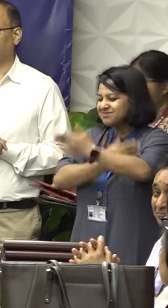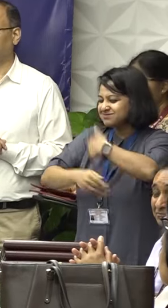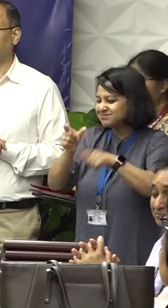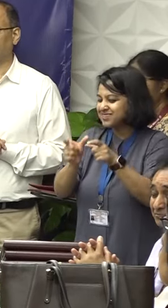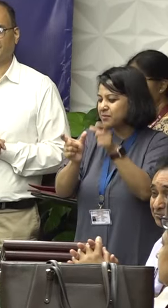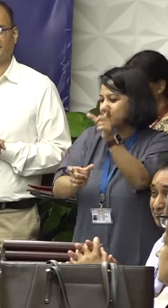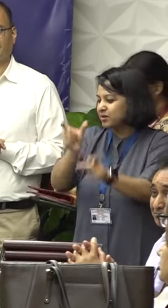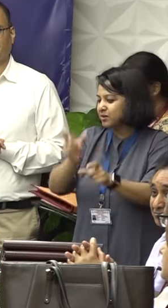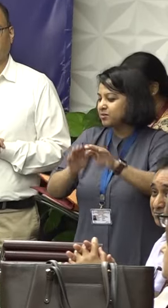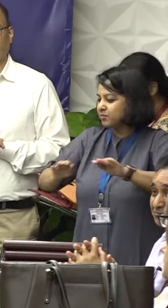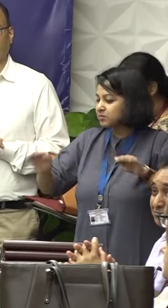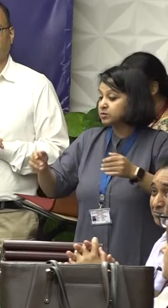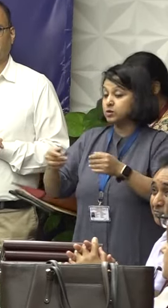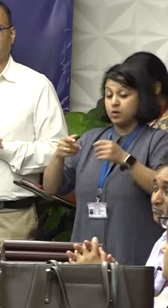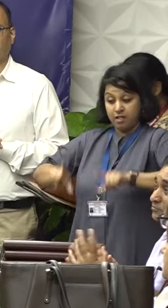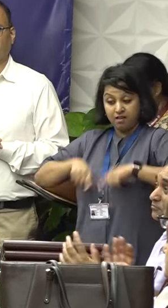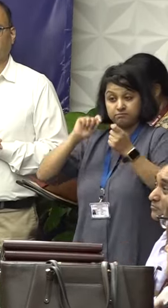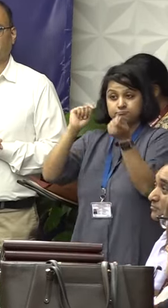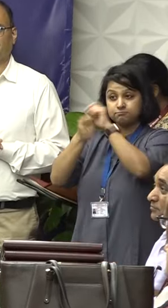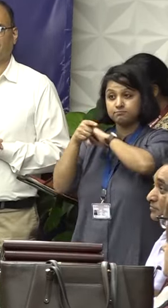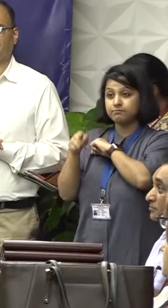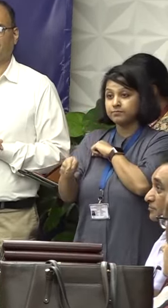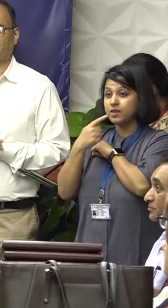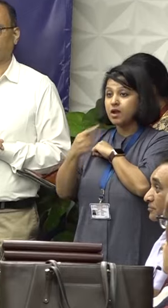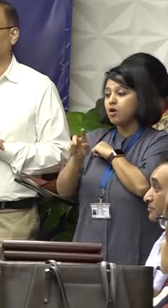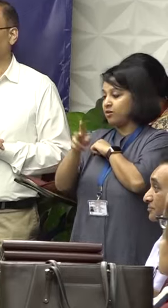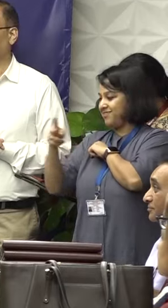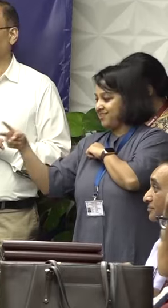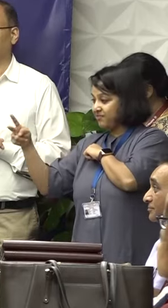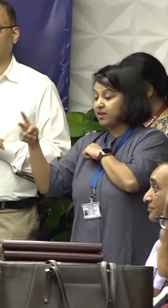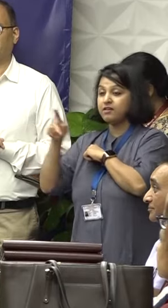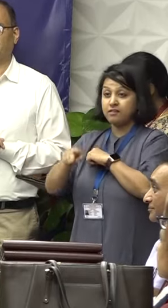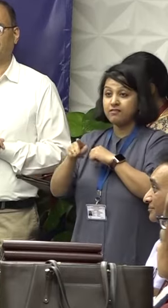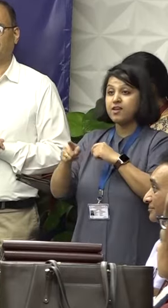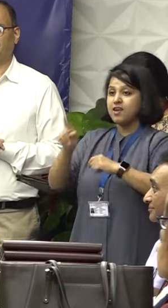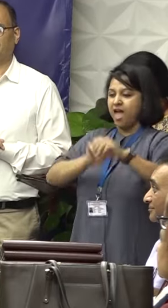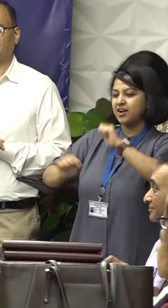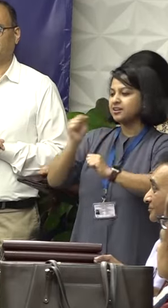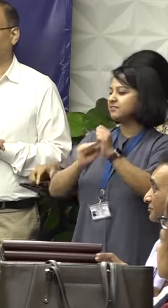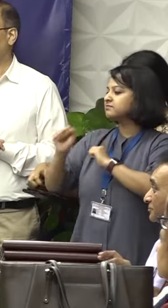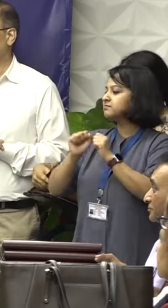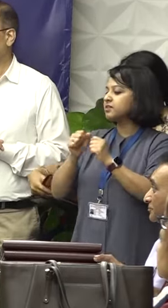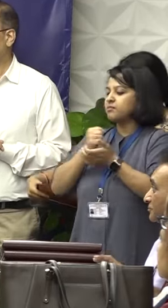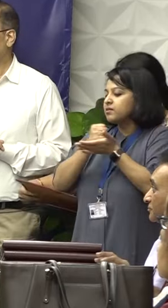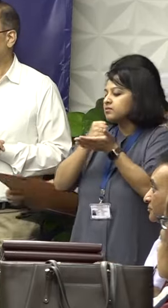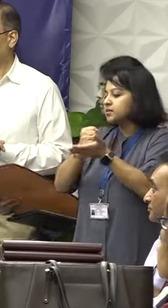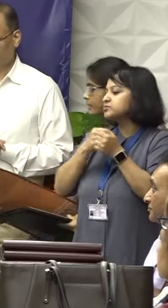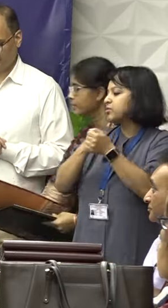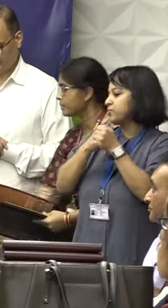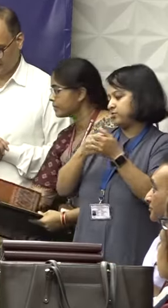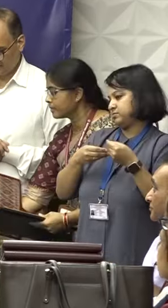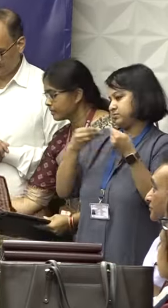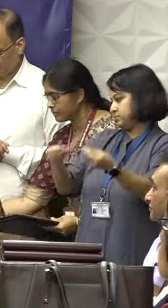लिए सहयोगात्मक सेवा वितरण और अन्य गतिविधियों में अपना सहयोग प्रदान करें। क्योर इंडिया